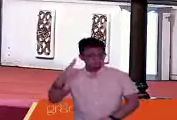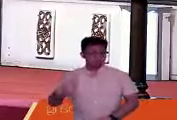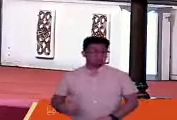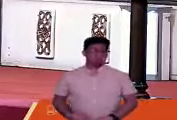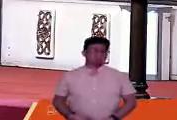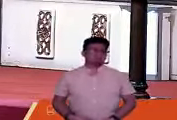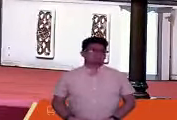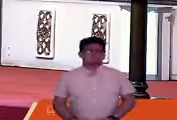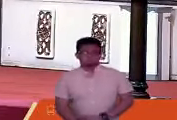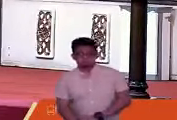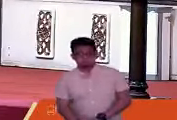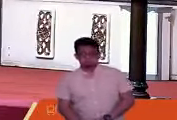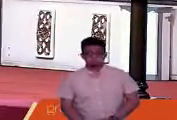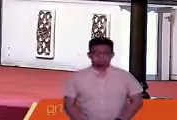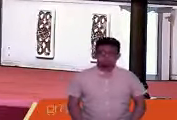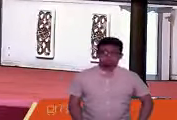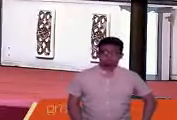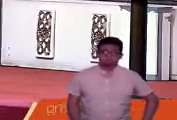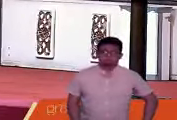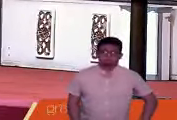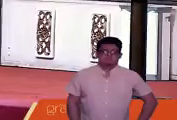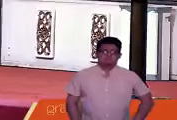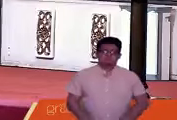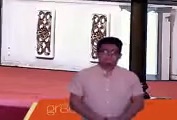Mga kaigsunan, before God can prosper us,